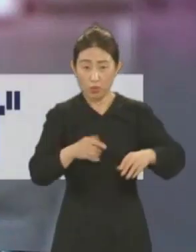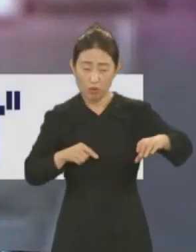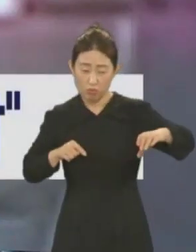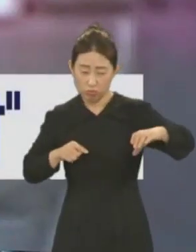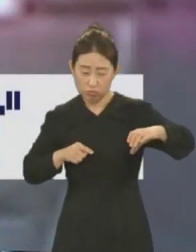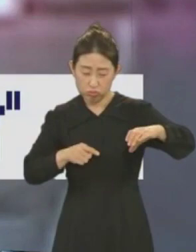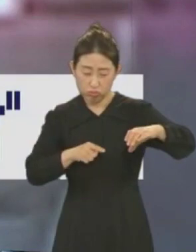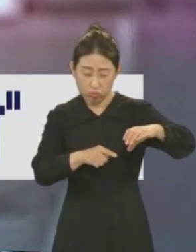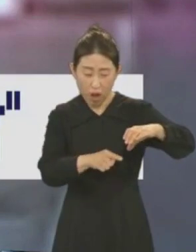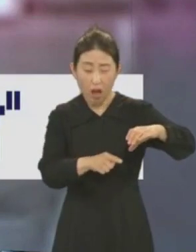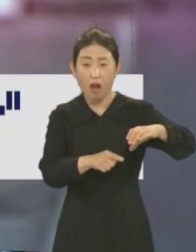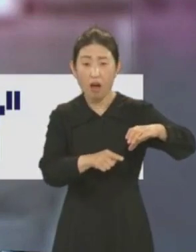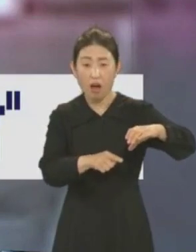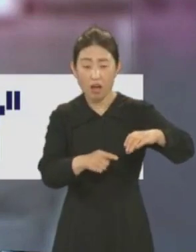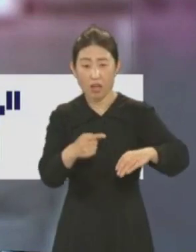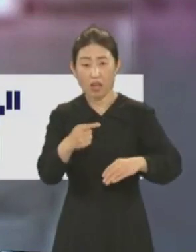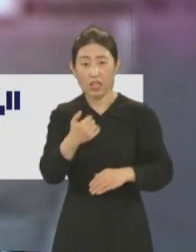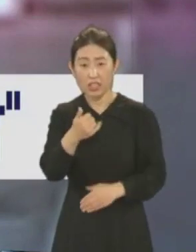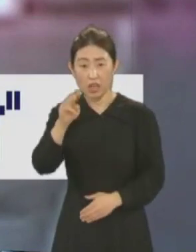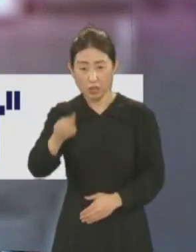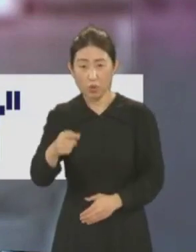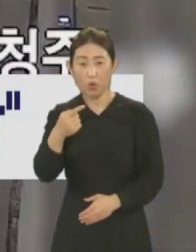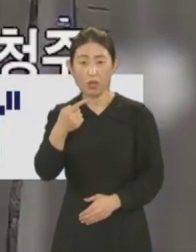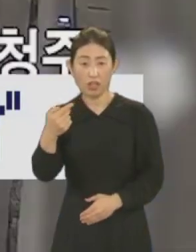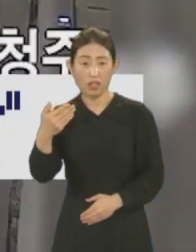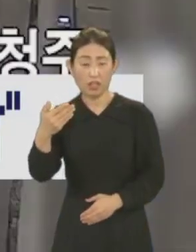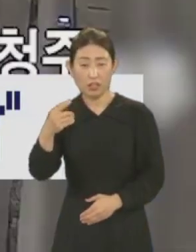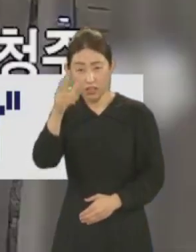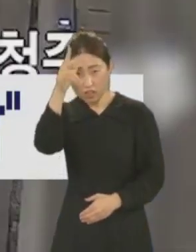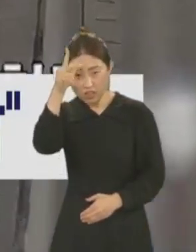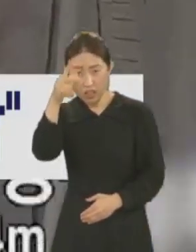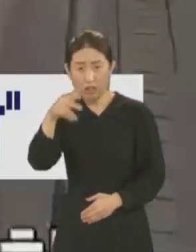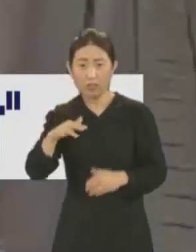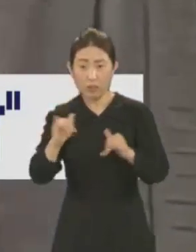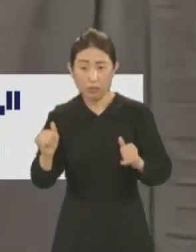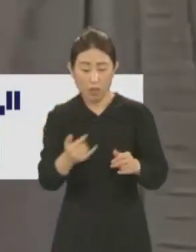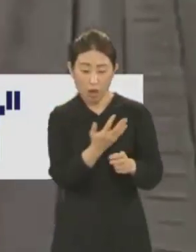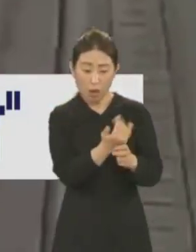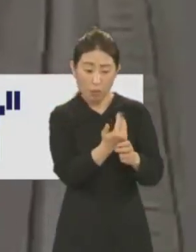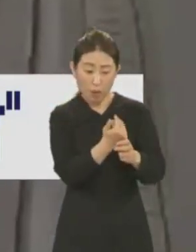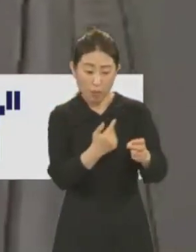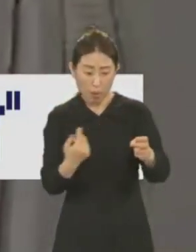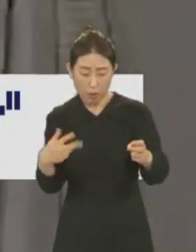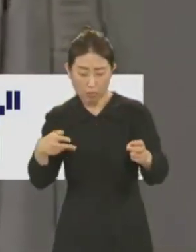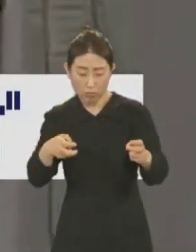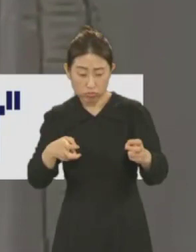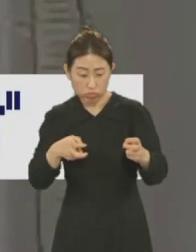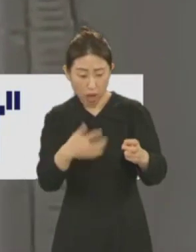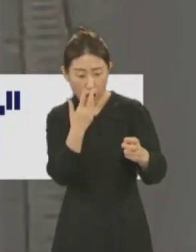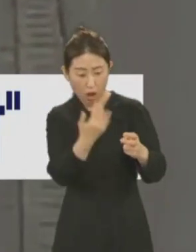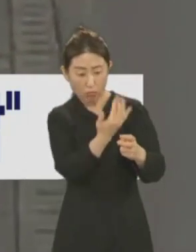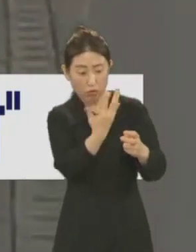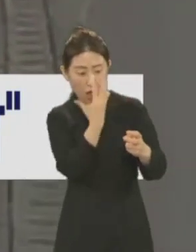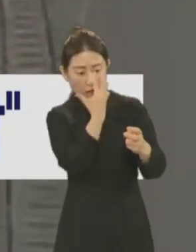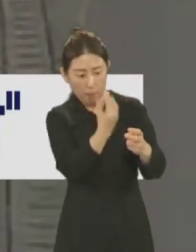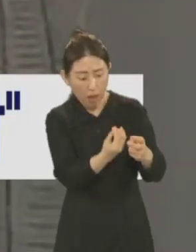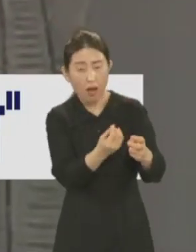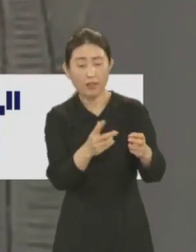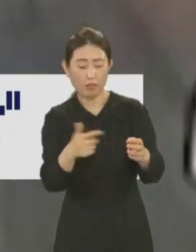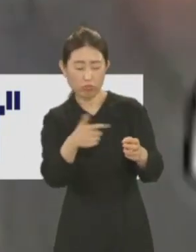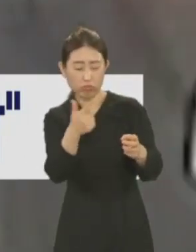고속도로 터널을 지나던 세종 경찰청 기동대 소속 경찰들이 차량 화재를 주기 진압해 확산을 막았습니다